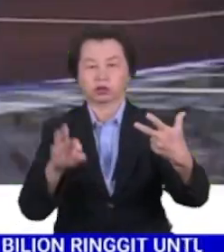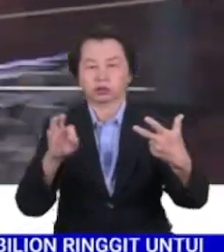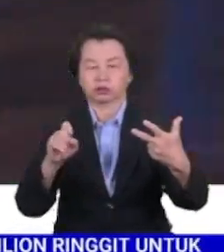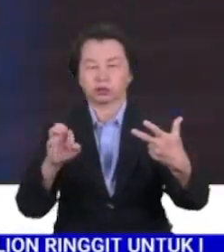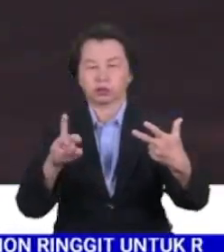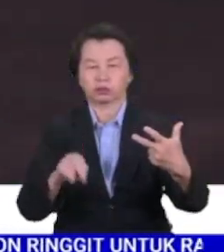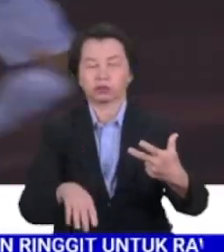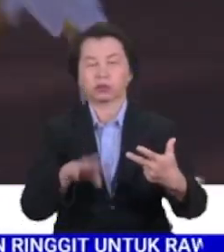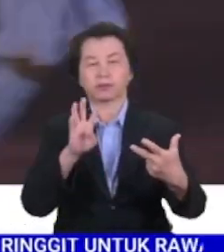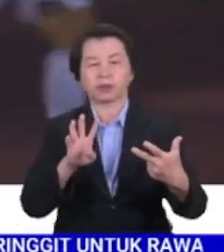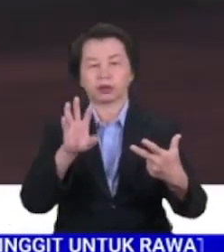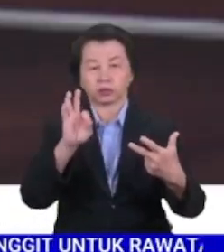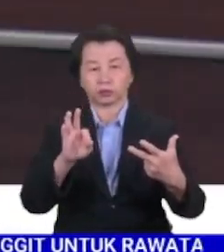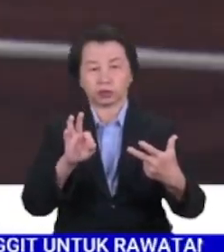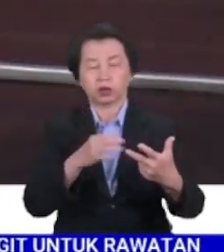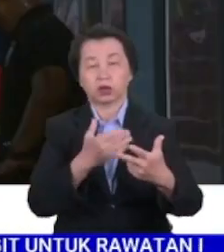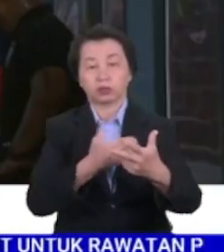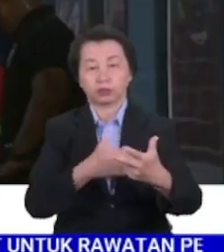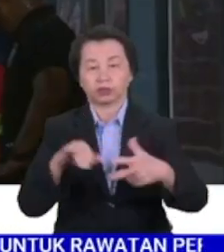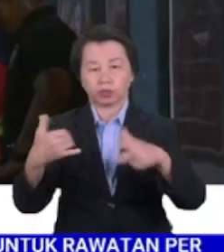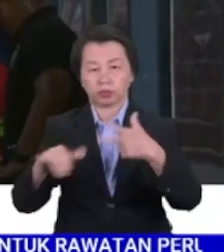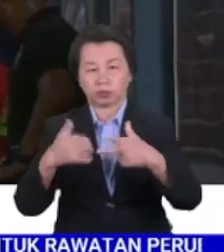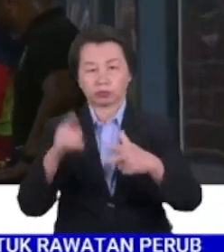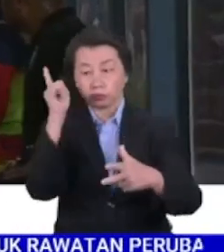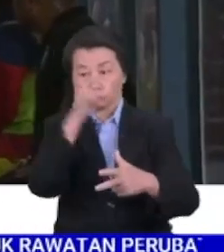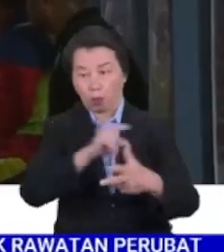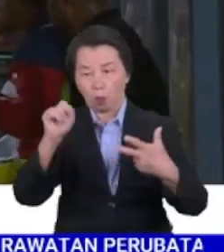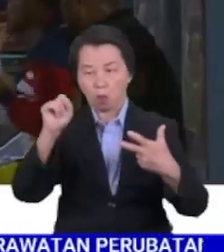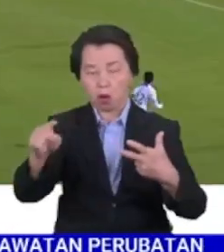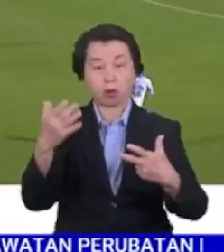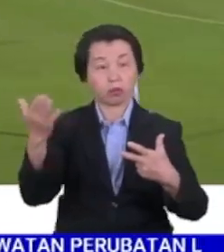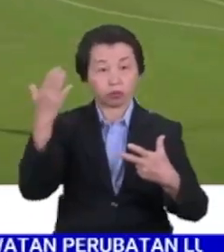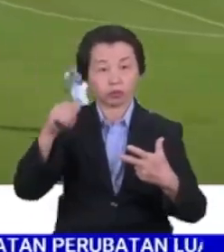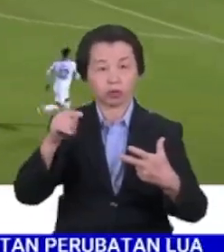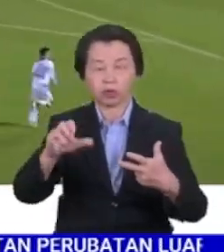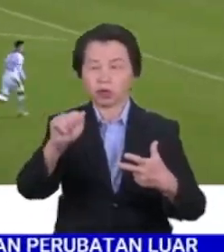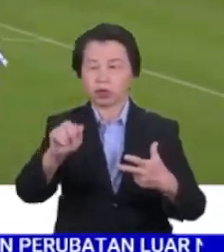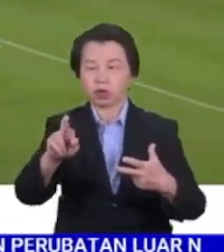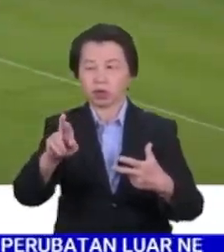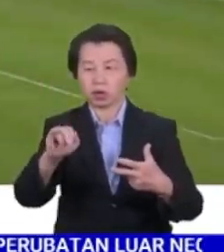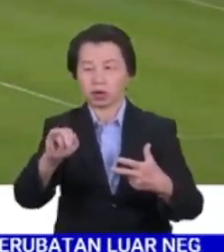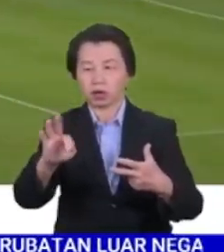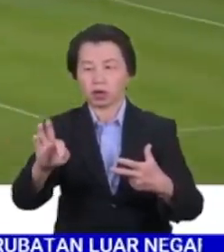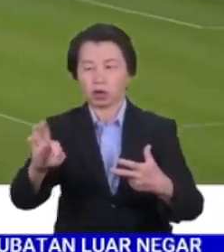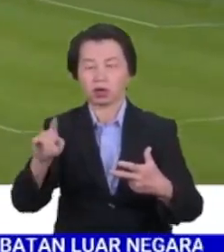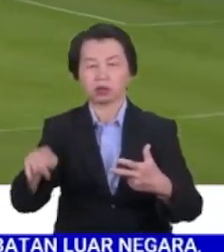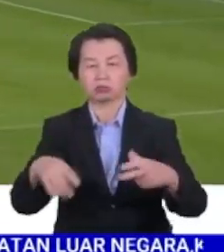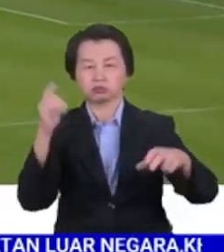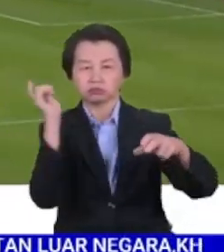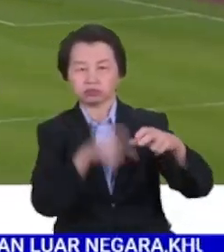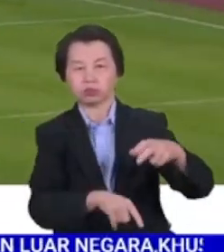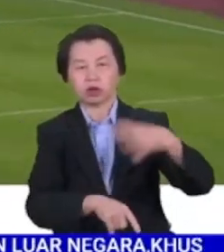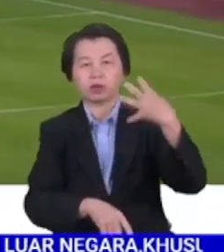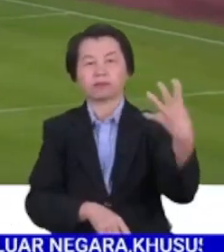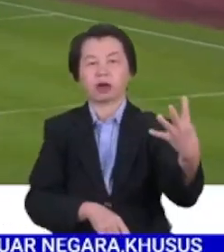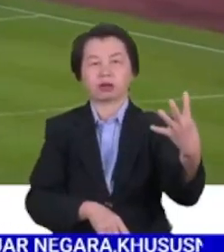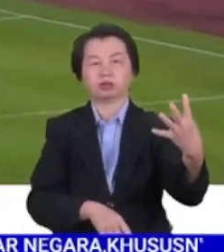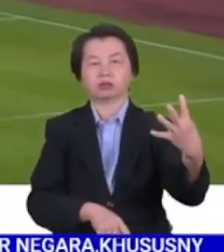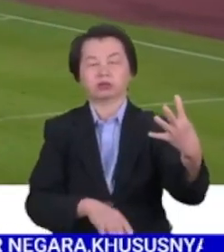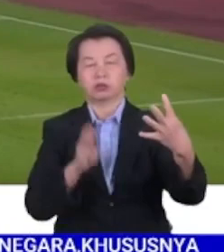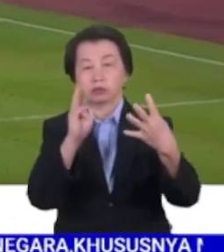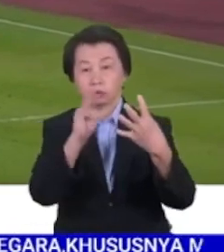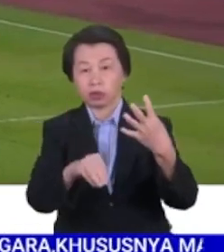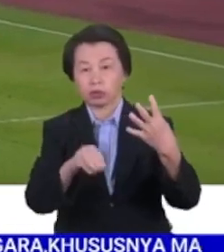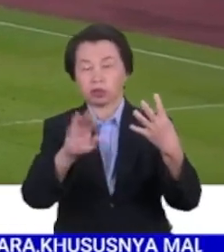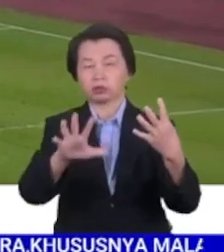pada minit ke-49 sebelum pemain paling bernilai musim lalu, Arif Aiman Muhammad Hanafi, meledak gol keempat pada